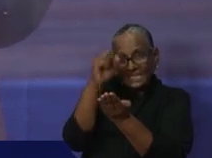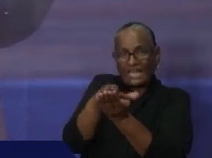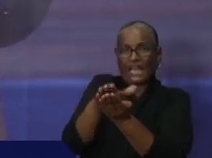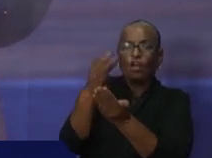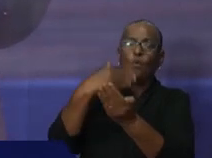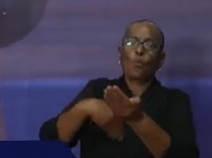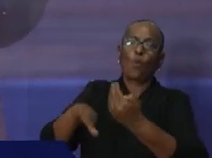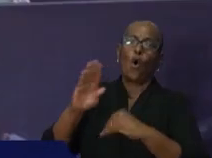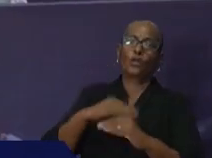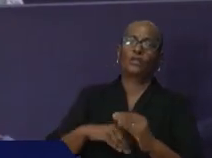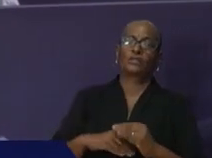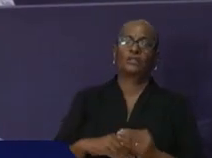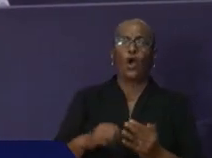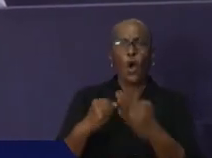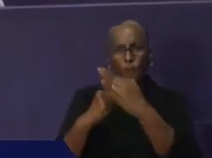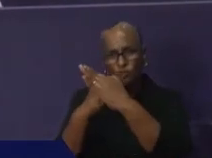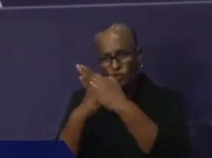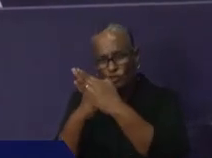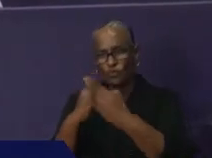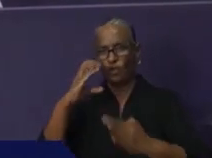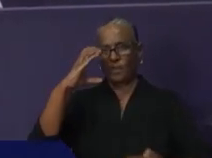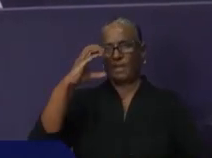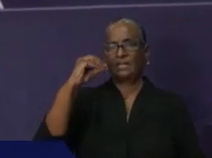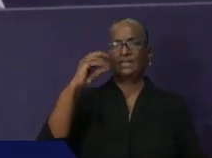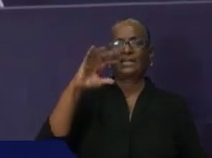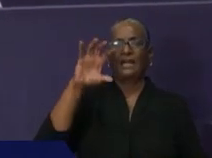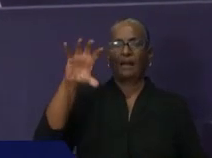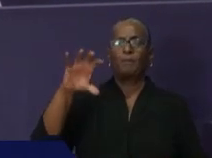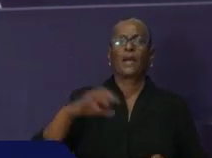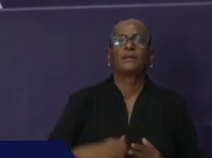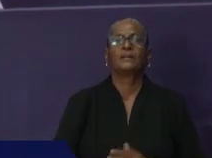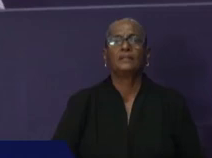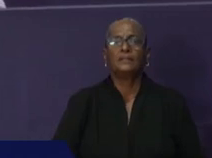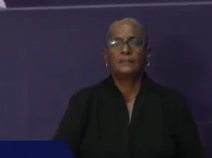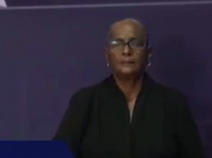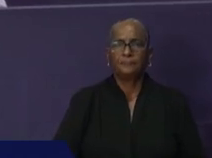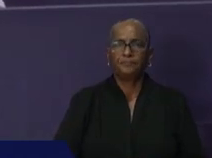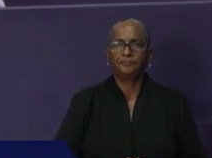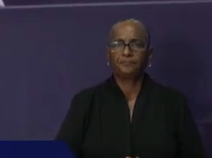zo betalingsbalans steun de centrale bank.